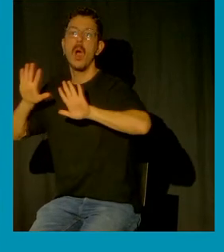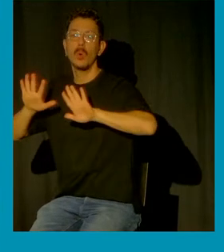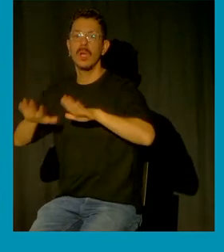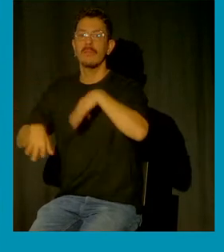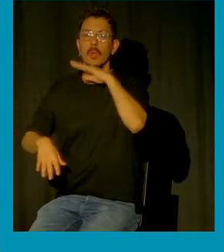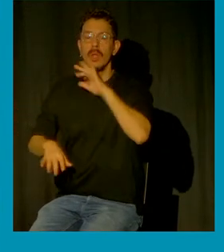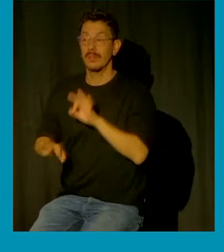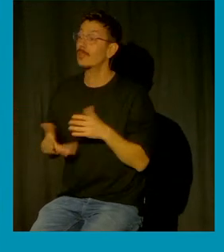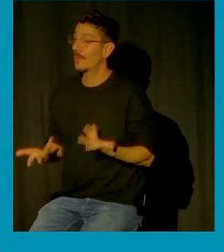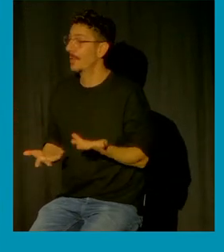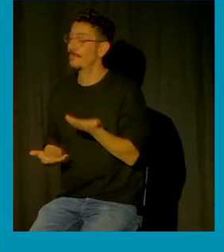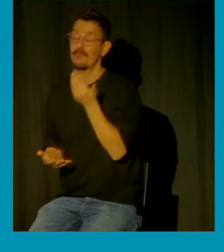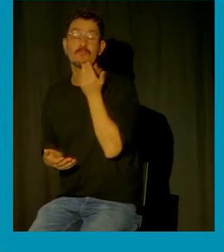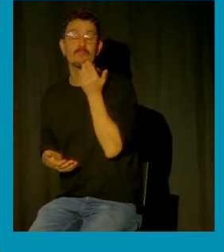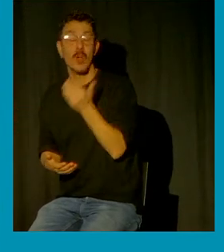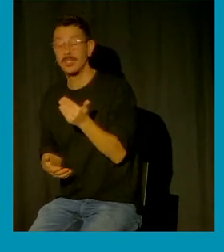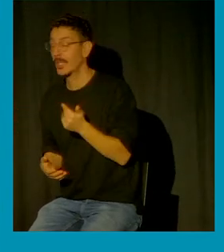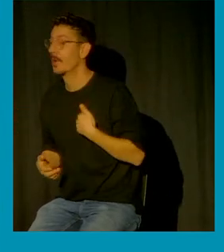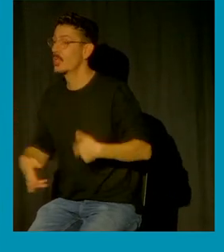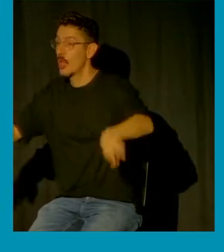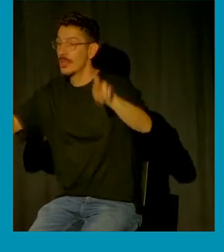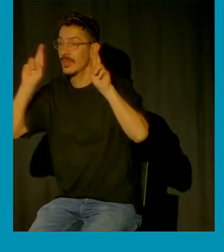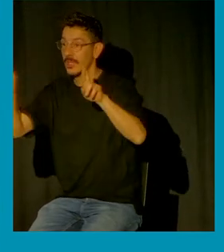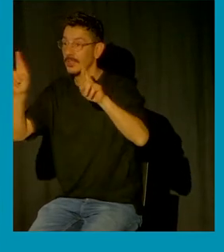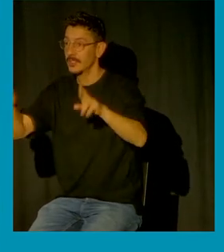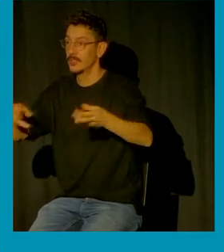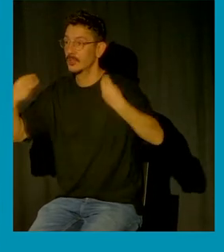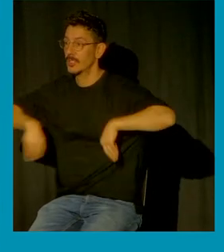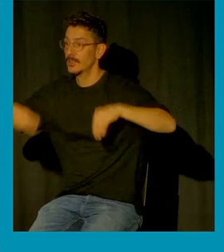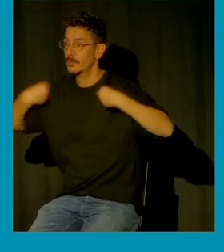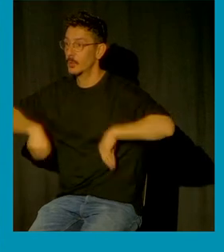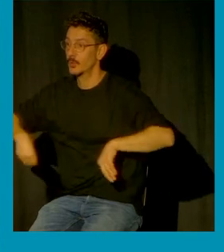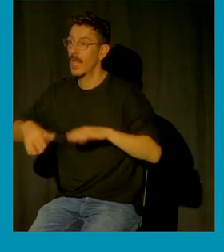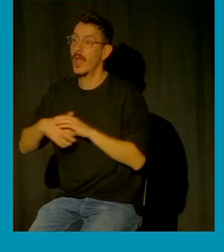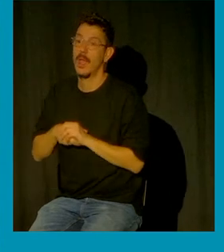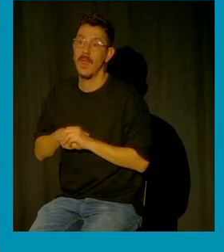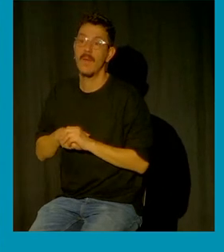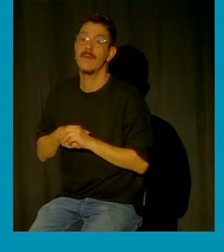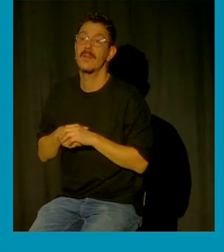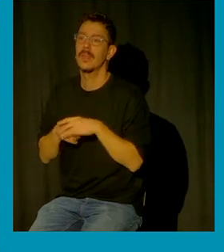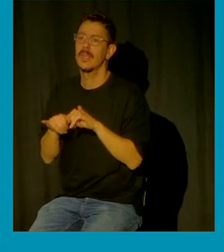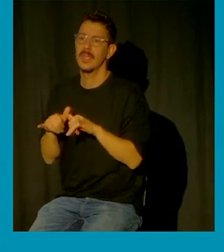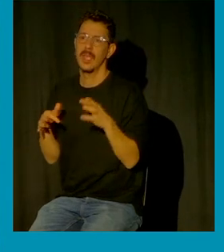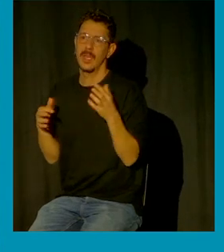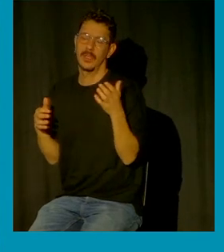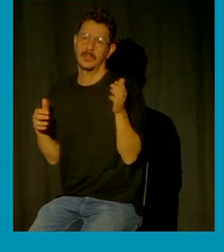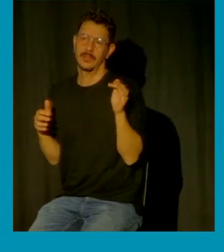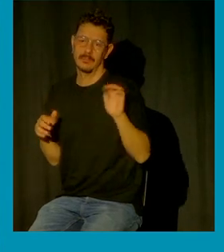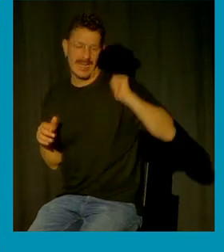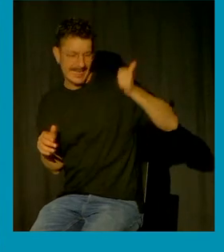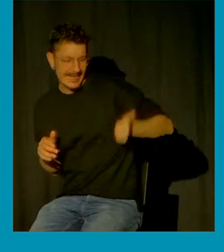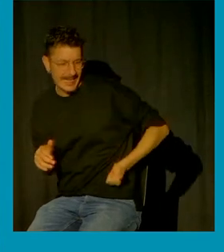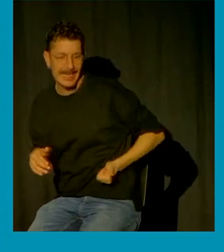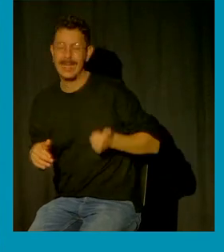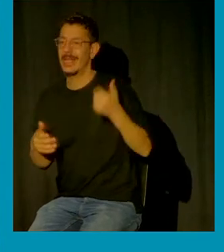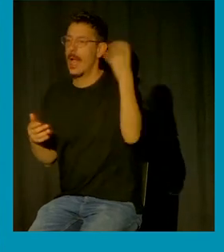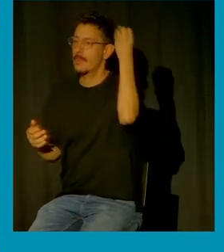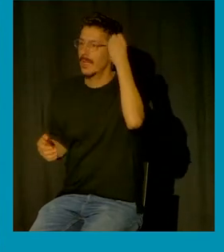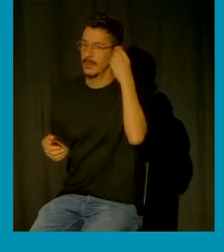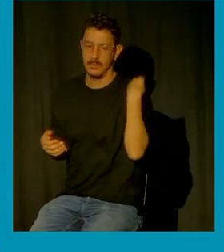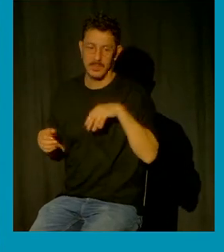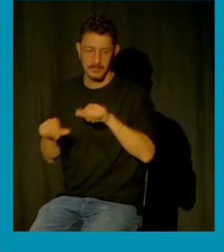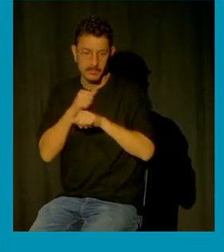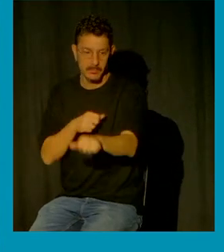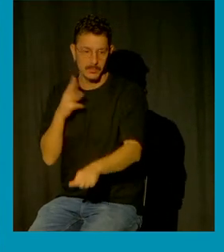per tant moltes gràcies us desitjo que sigui gratificant i molt enriquidor tot el que puguem aprendre aquests tres dies